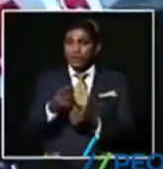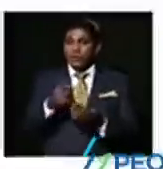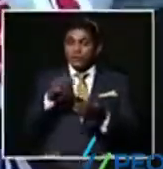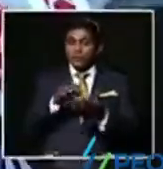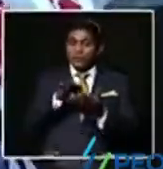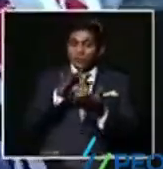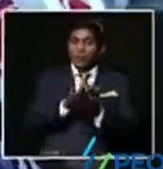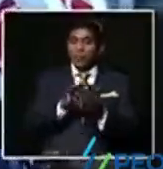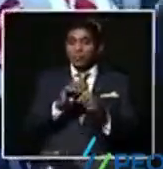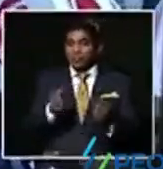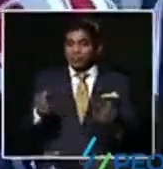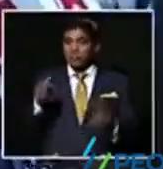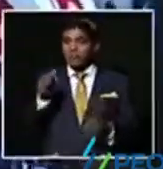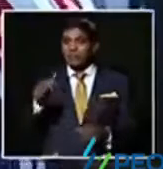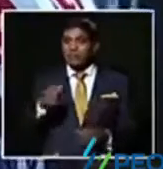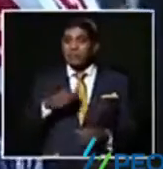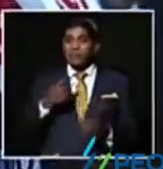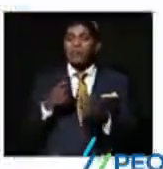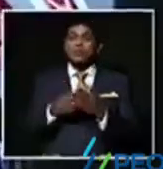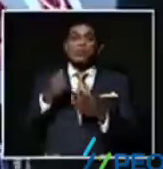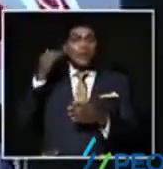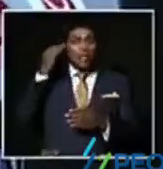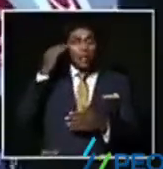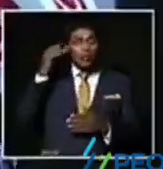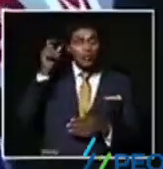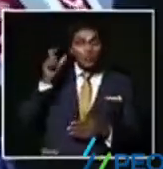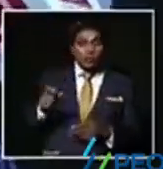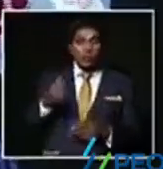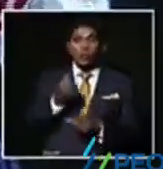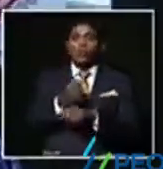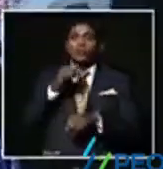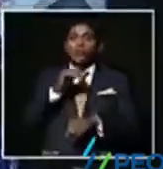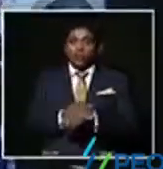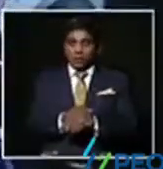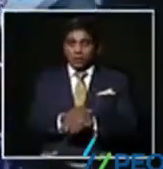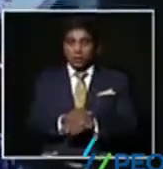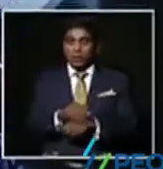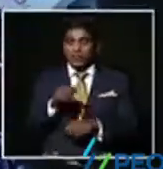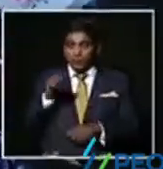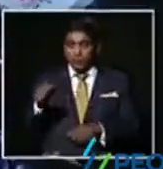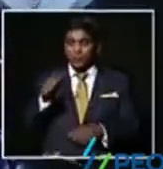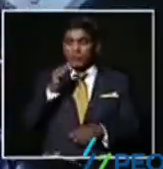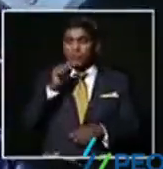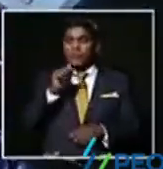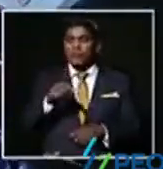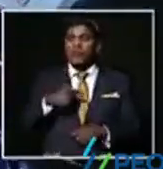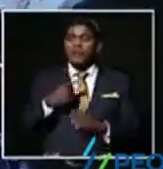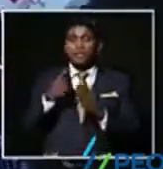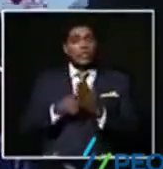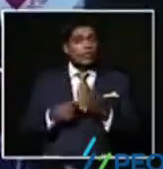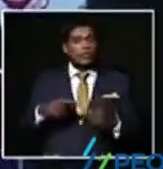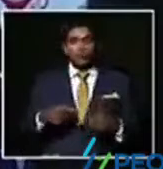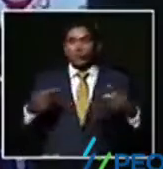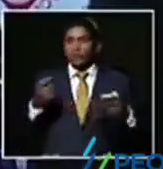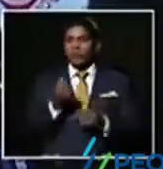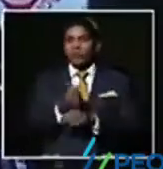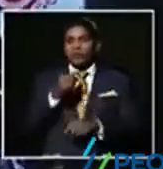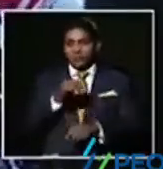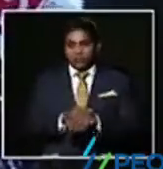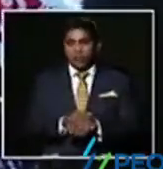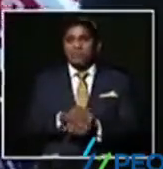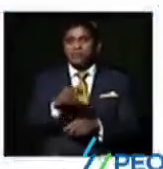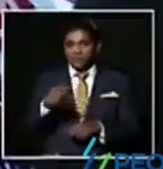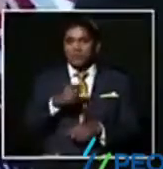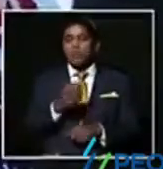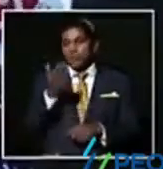නැතුව තමයි මේ රාජකුමාරි කියන කාන්තාව අත්අඩංගුවට අරන් තියෙන්නේ. එනයින්ම ඒක නීති විරෝධී අත්අඩංගුවට ගැනීමක් විදිහට තමයි